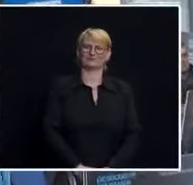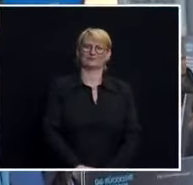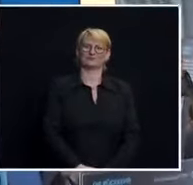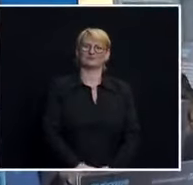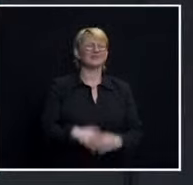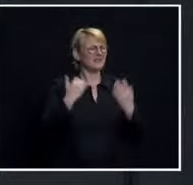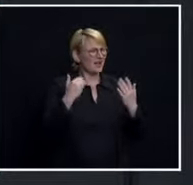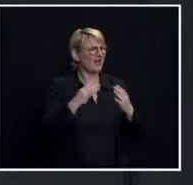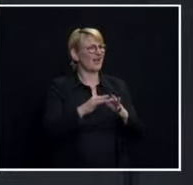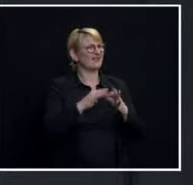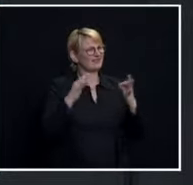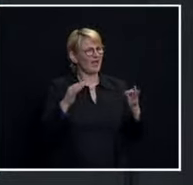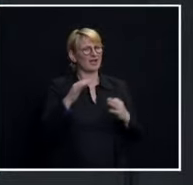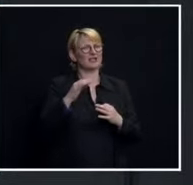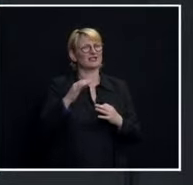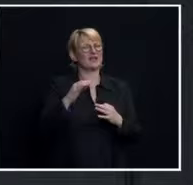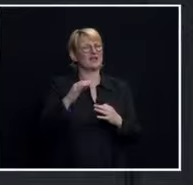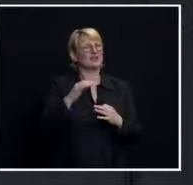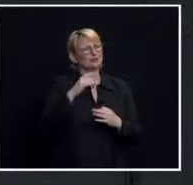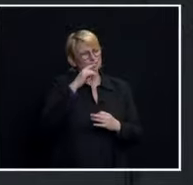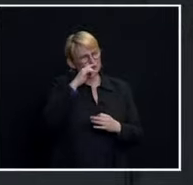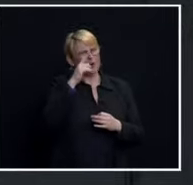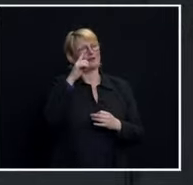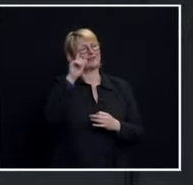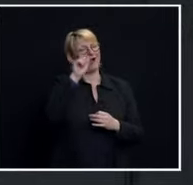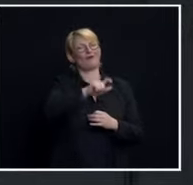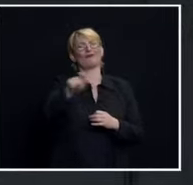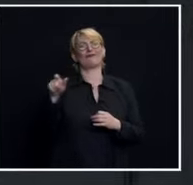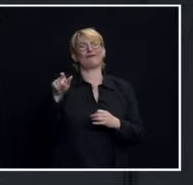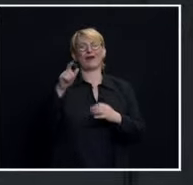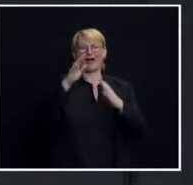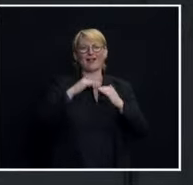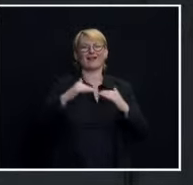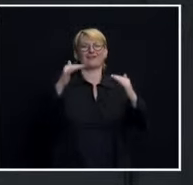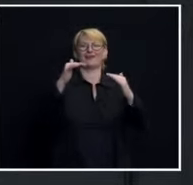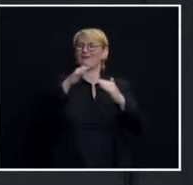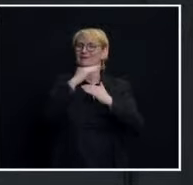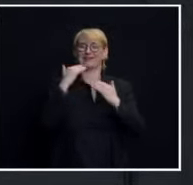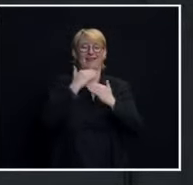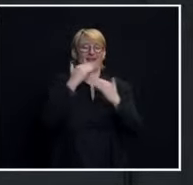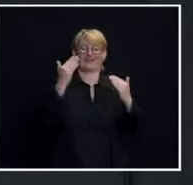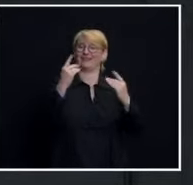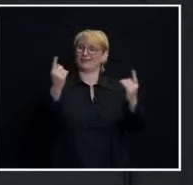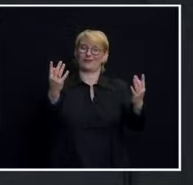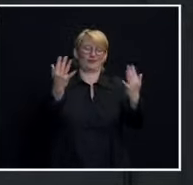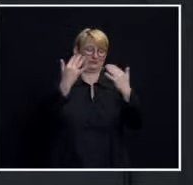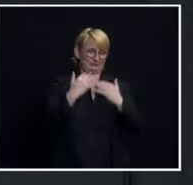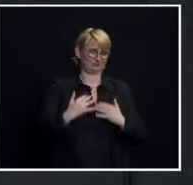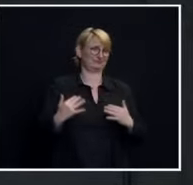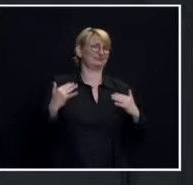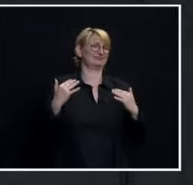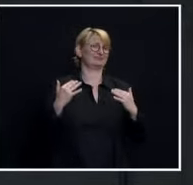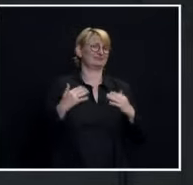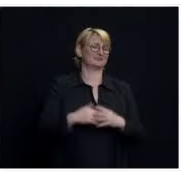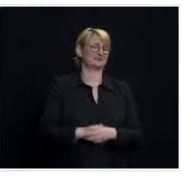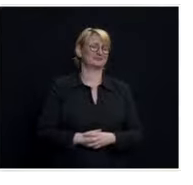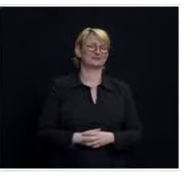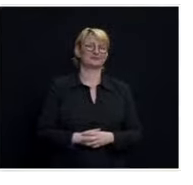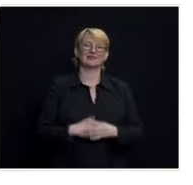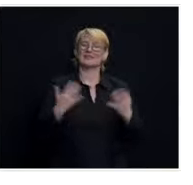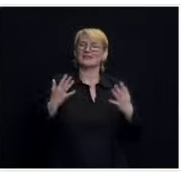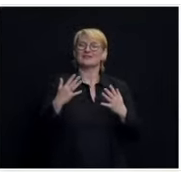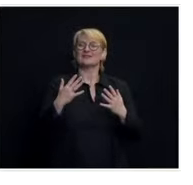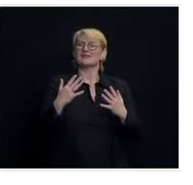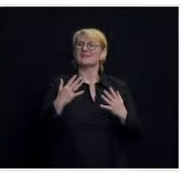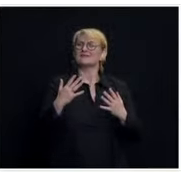an dem man echt stolz sein kann auf München und auf alle, die heute hier sind. Vielen Dank, dass Sie so zahlreich heute hier sind. Meine Damen und Herren,